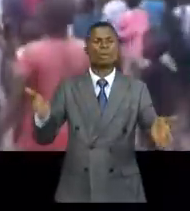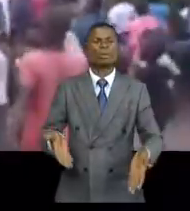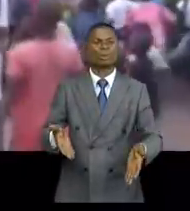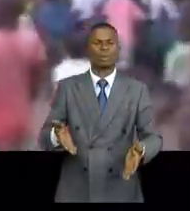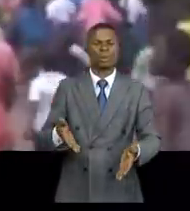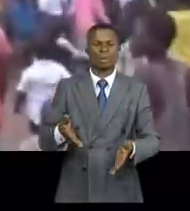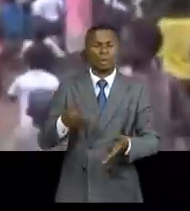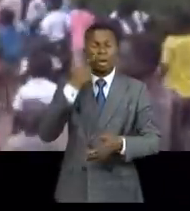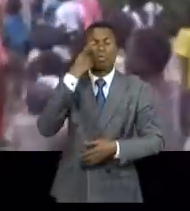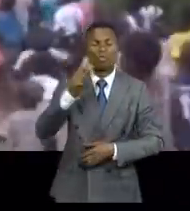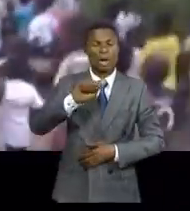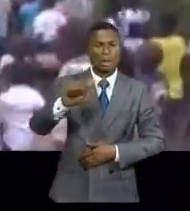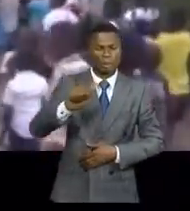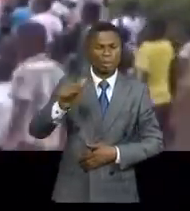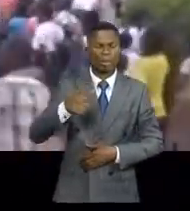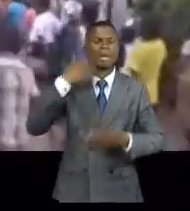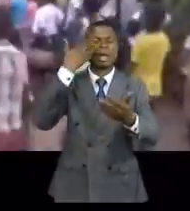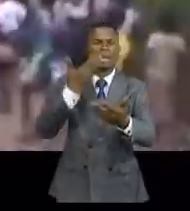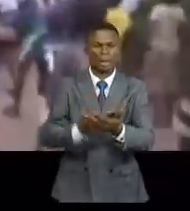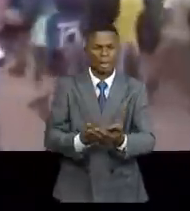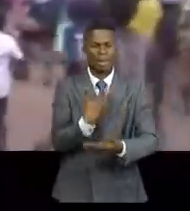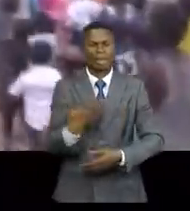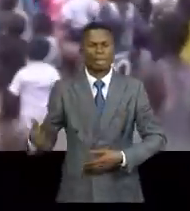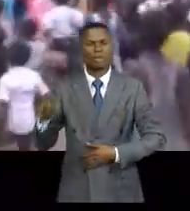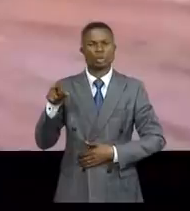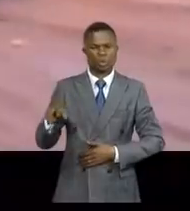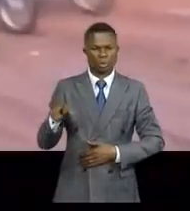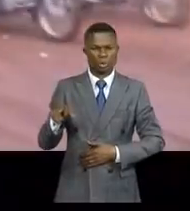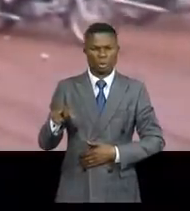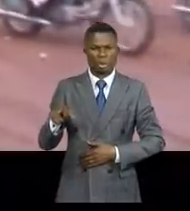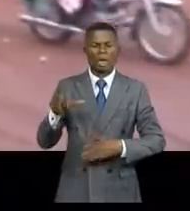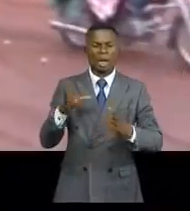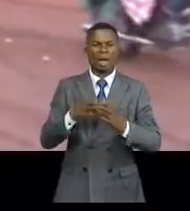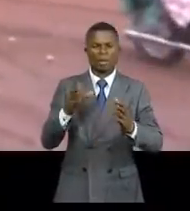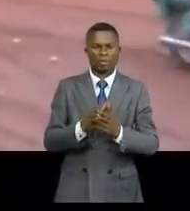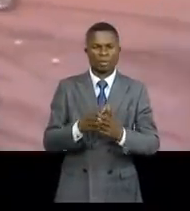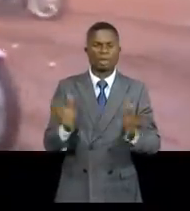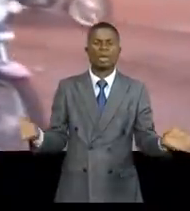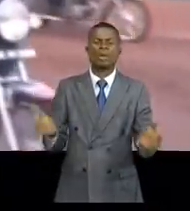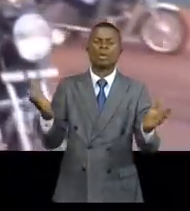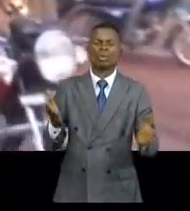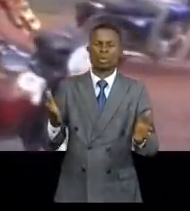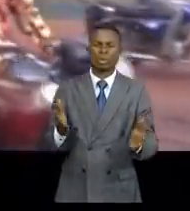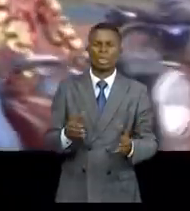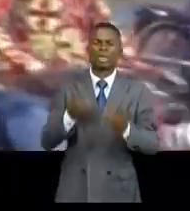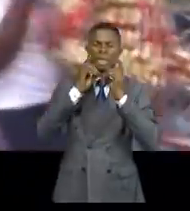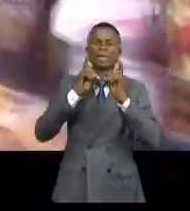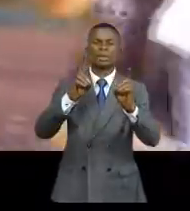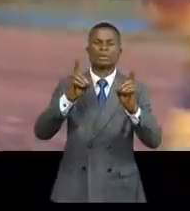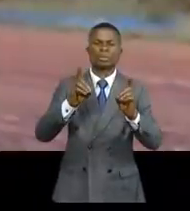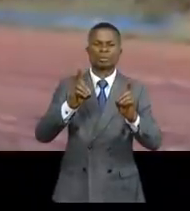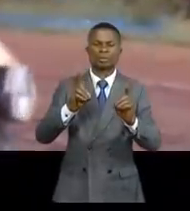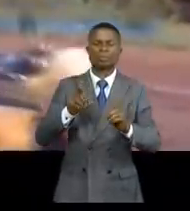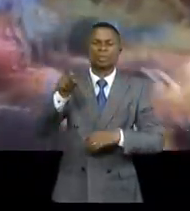venue palper du doigt l'arrivage de ces matériels sous les ovations de celle-ci. Dans son adresse,